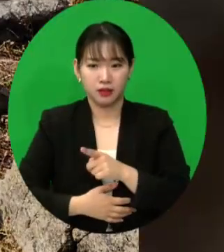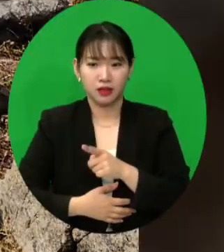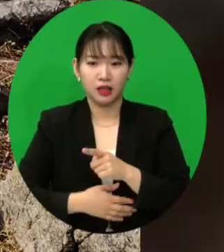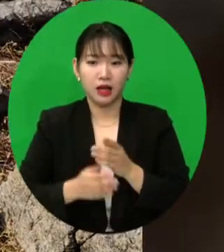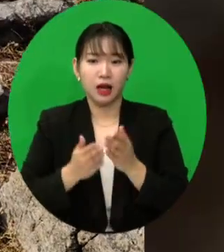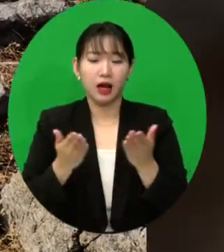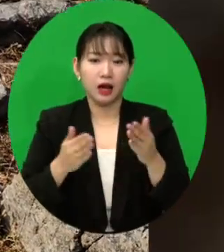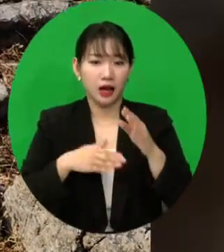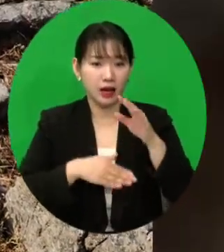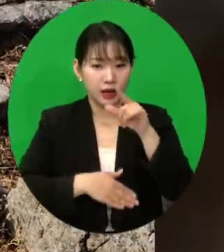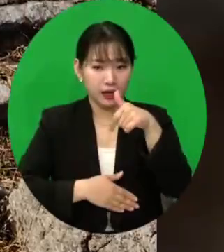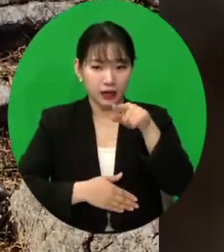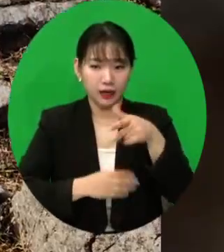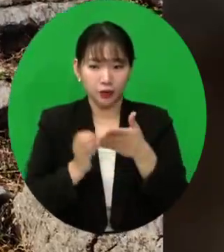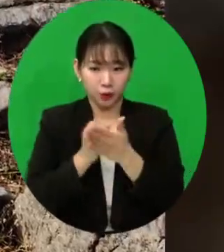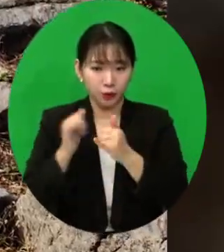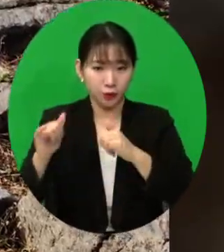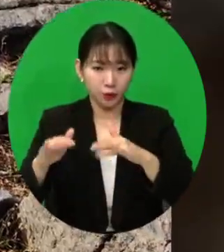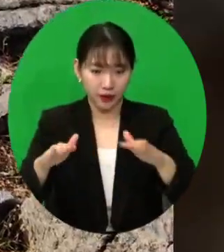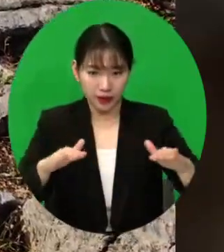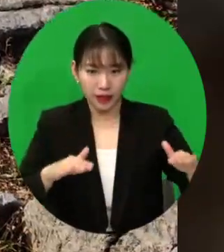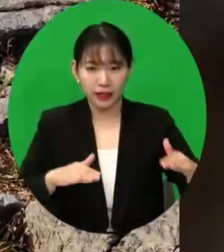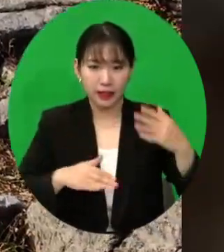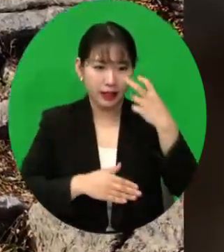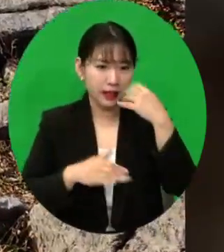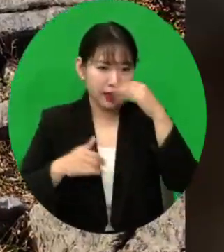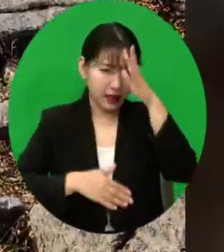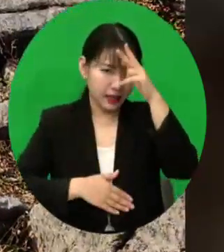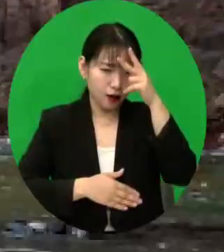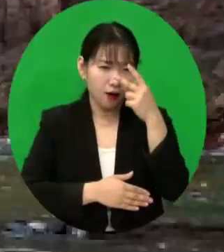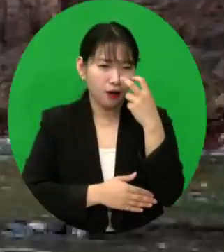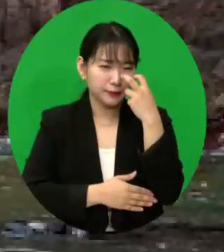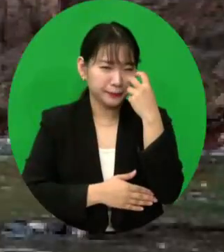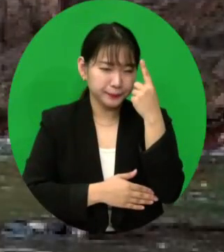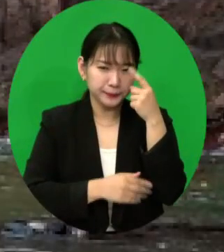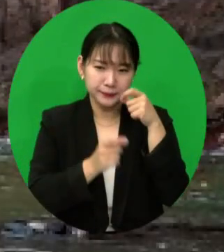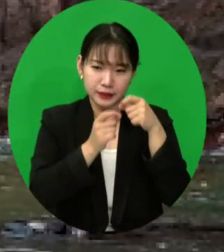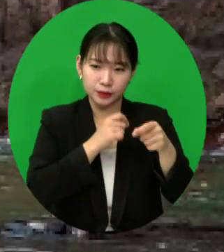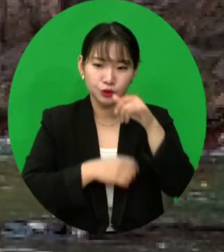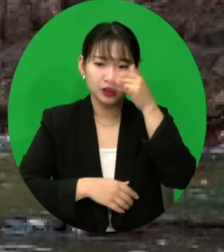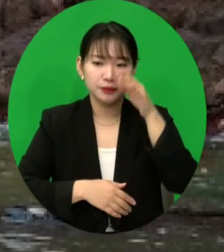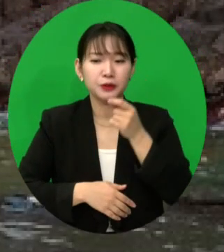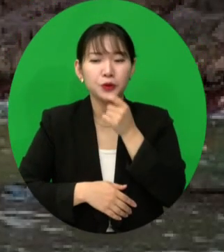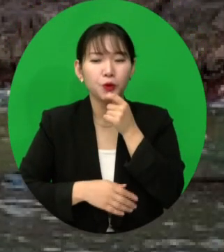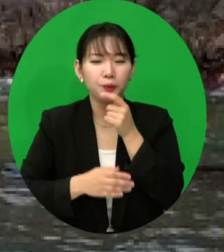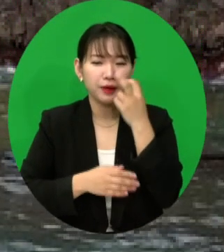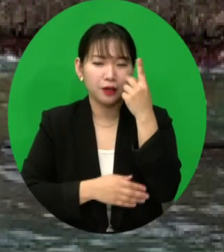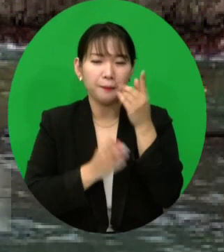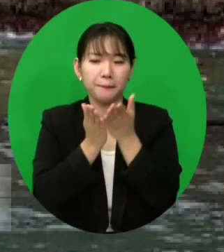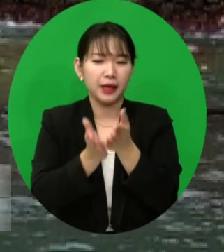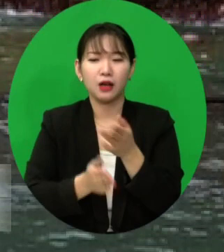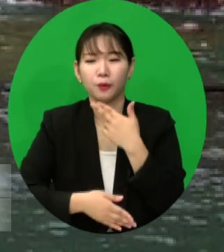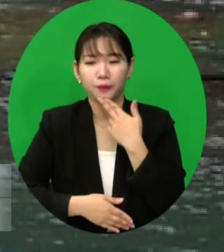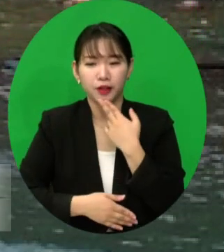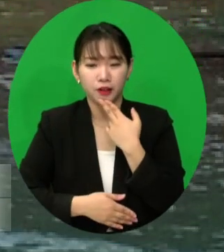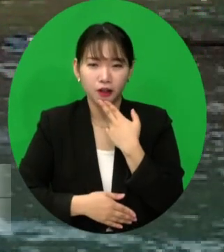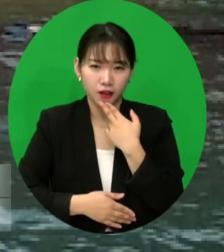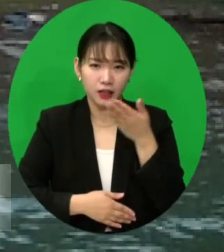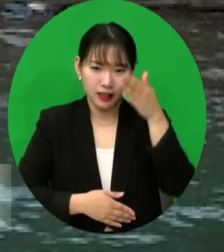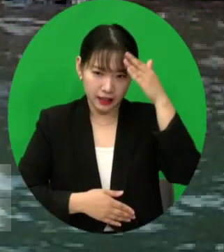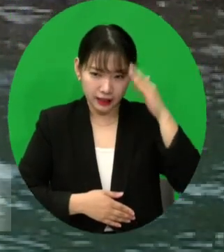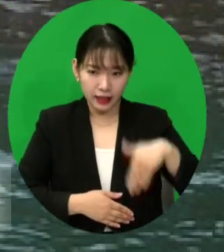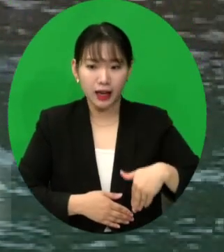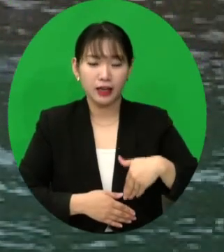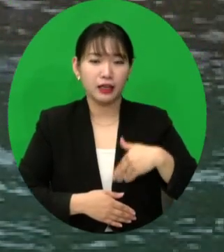서남의 최남단 가거도에는 해경 출장소가 있지만 소형 경비 정도 배치돼 있지 않습니다. 다행히 밀입국은 아닌